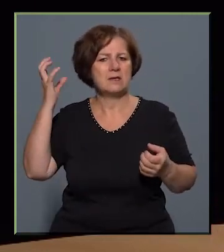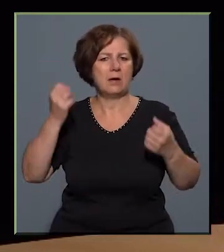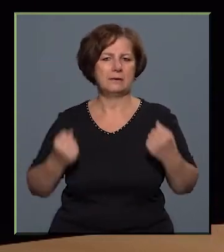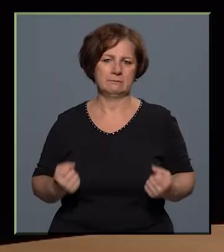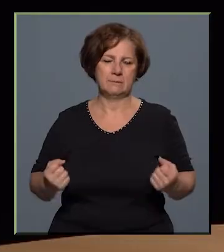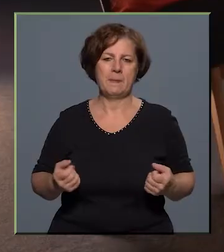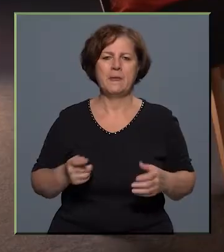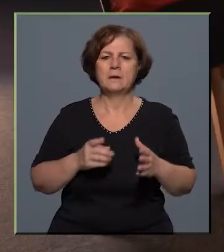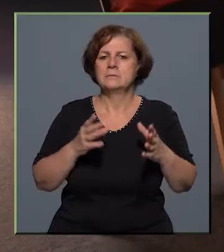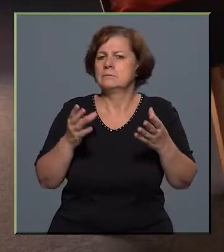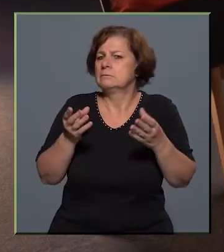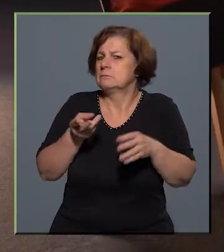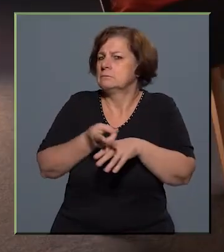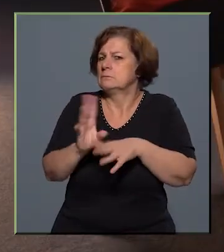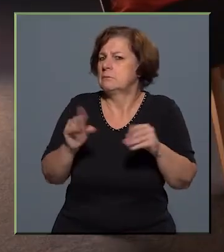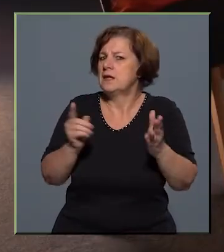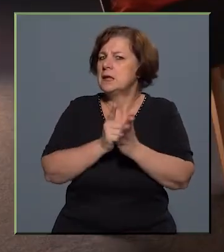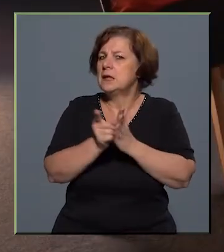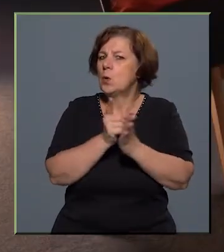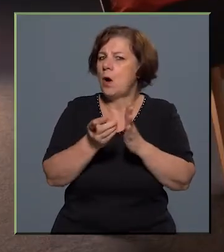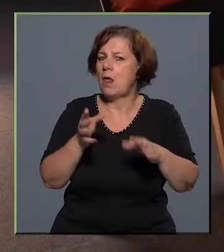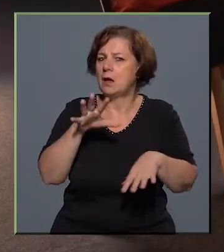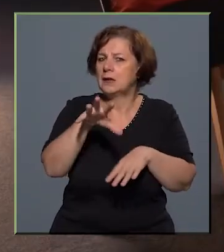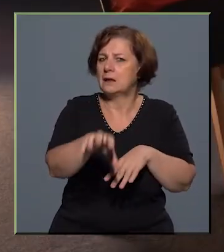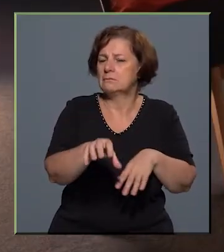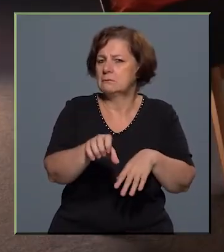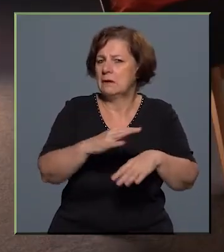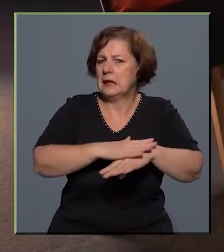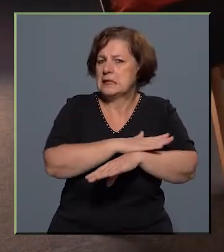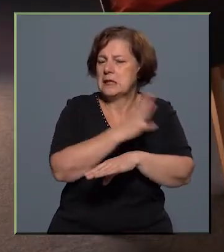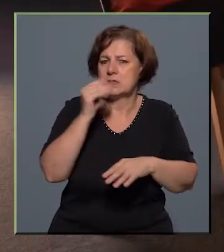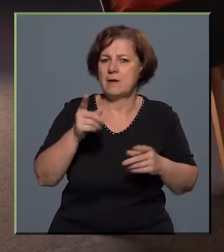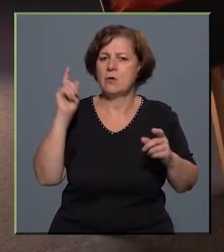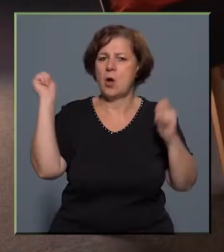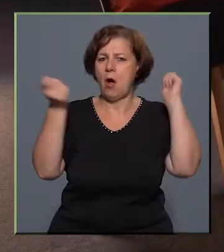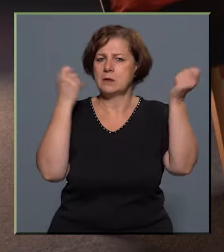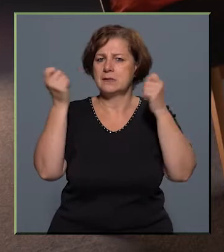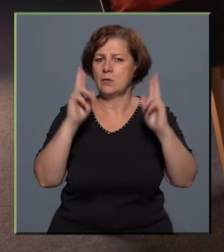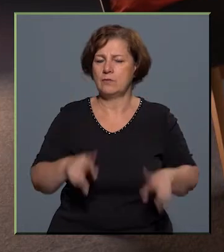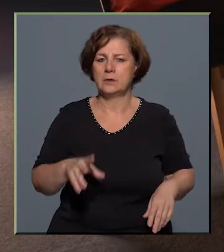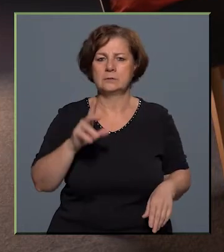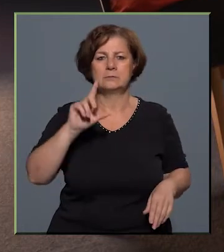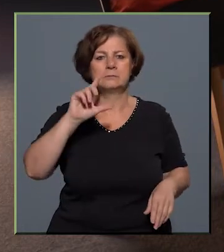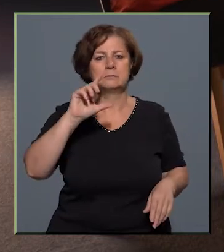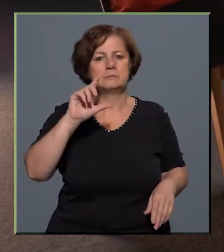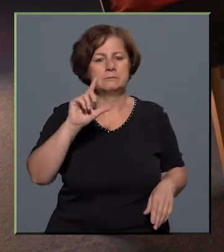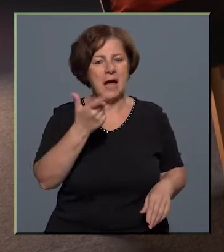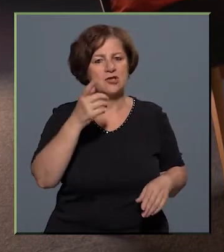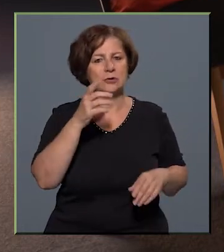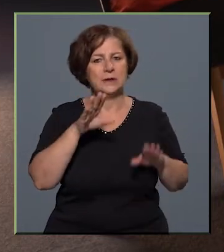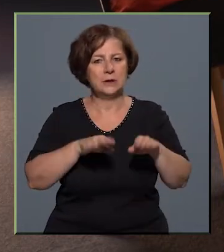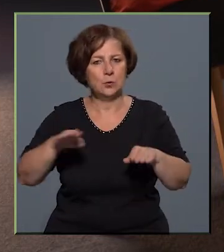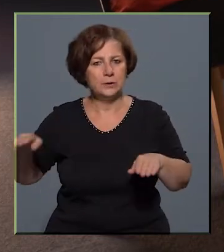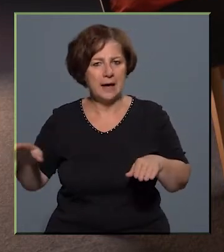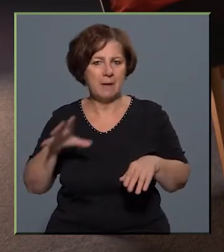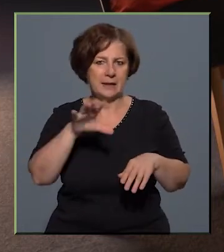zajterhelésnek. Mennyi idő alatt érzékelhetik majd az emberek, hogy tényleg akció van? A második ütem az már eléri Kőbányát, tehát